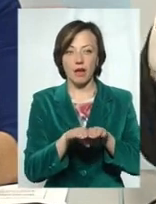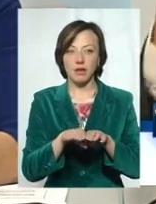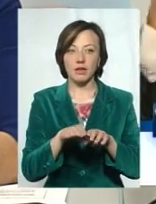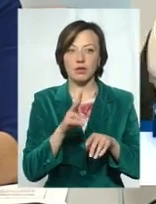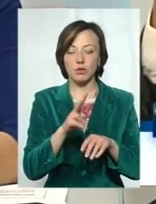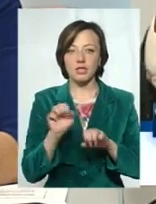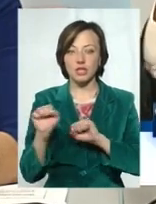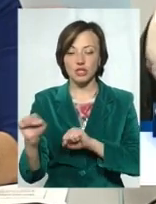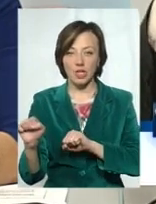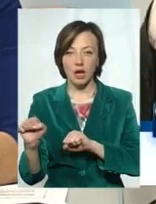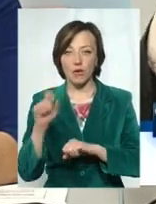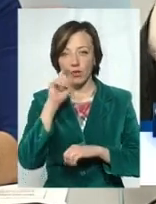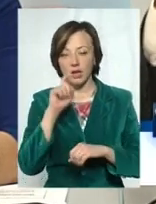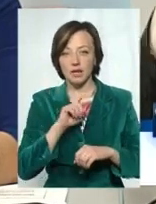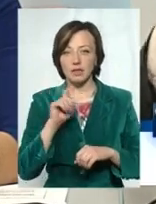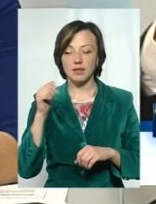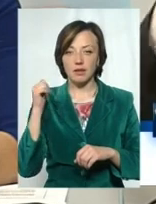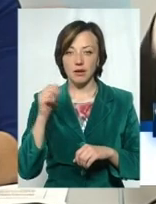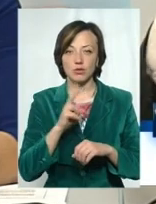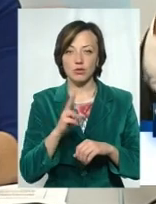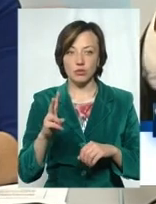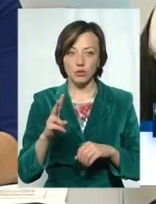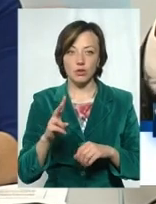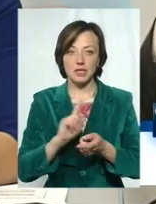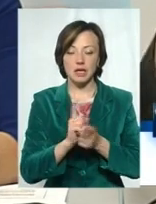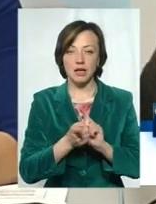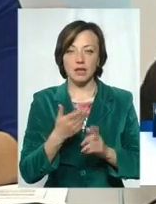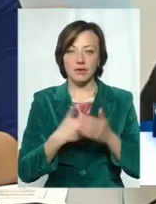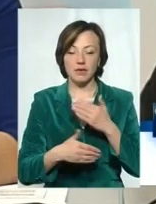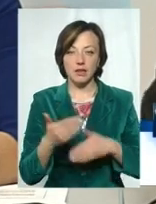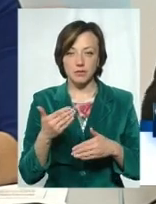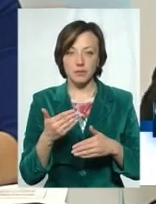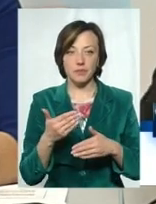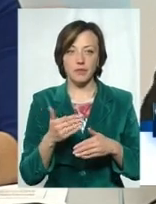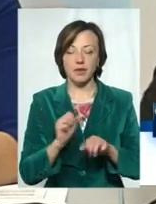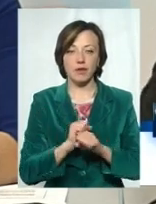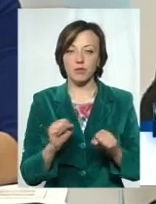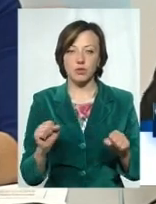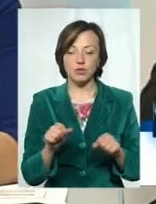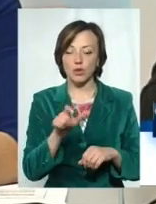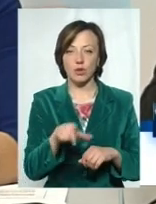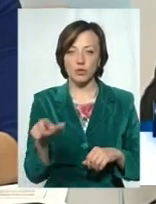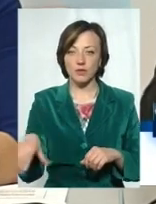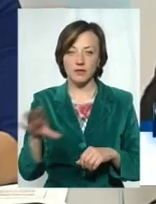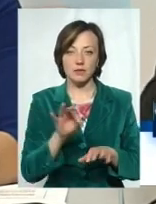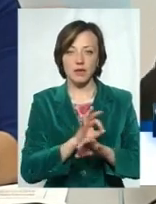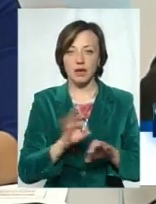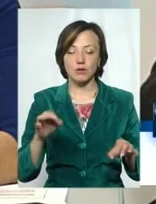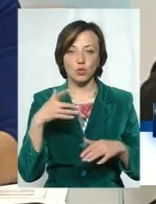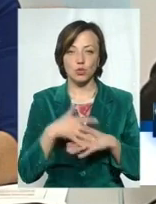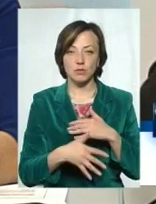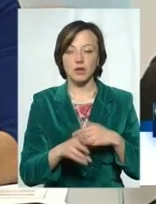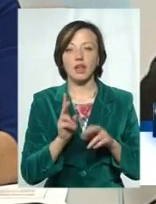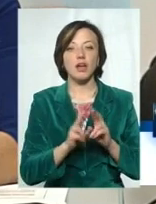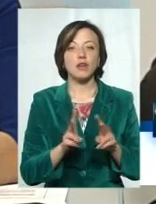тих, хто захищає Україну там, хто стає інвалідом, що калікай, не можна. Люди всі прекрасно розуміють, що